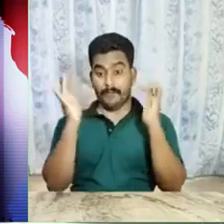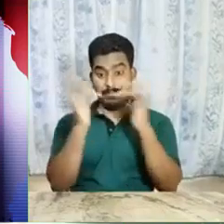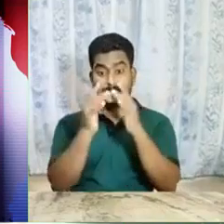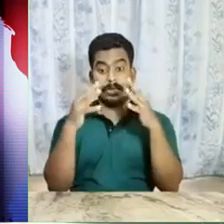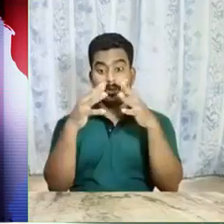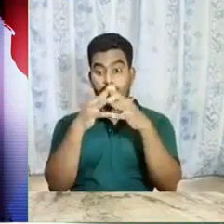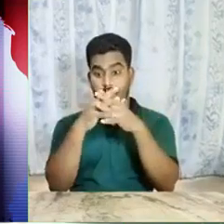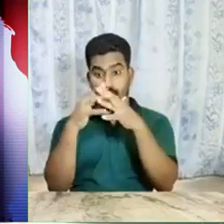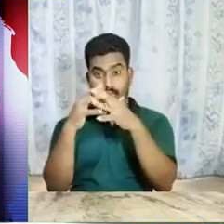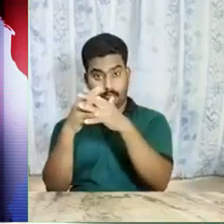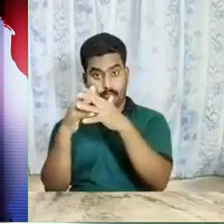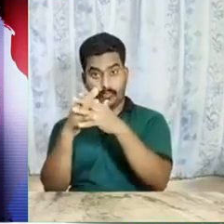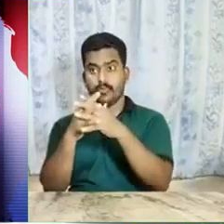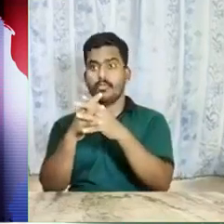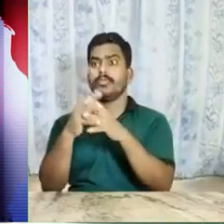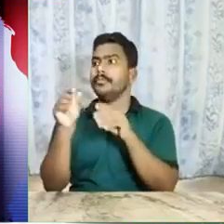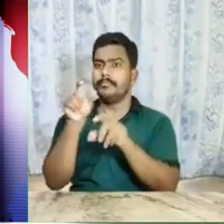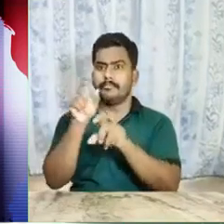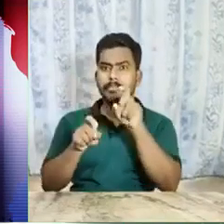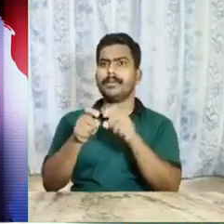ചൂണ്ടിക്കാണിച്ചു.